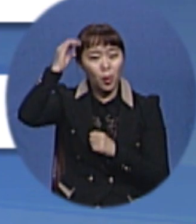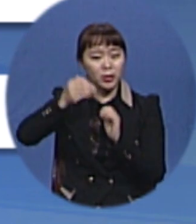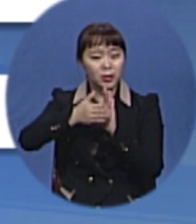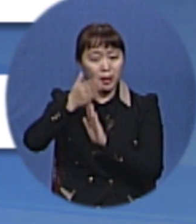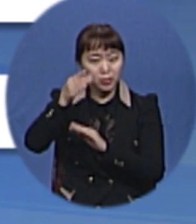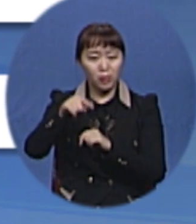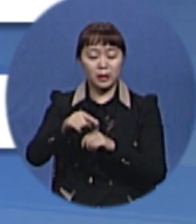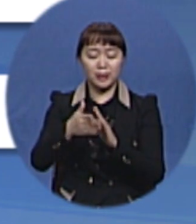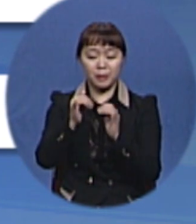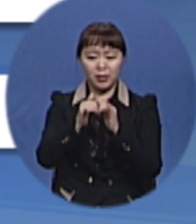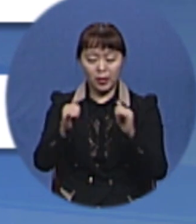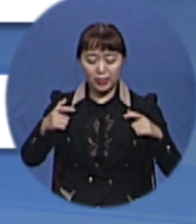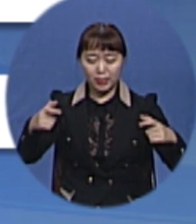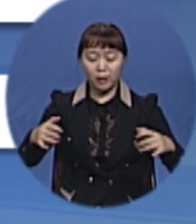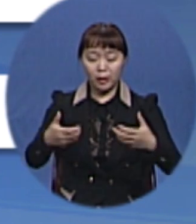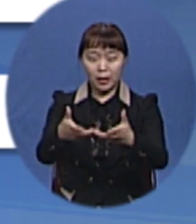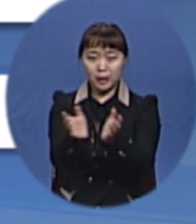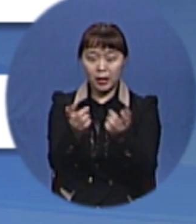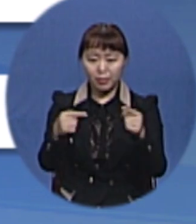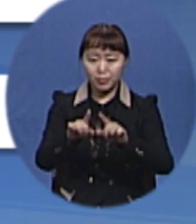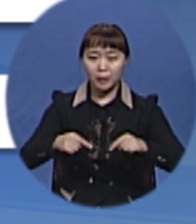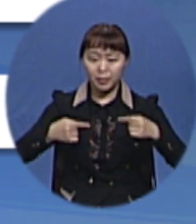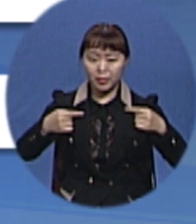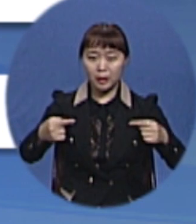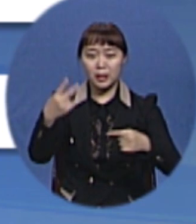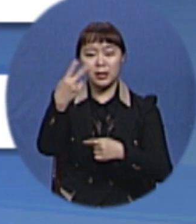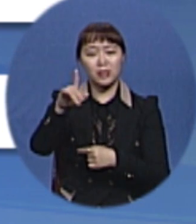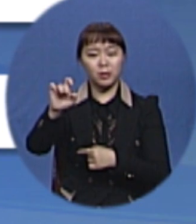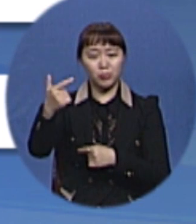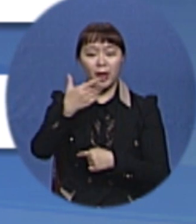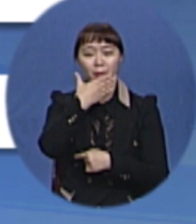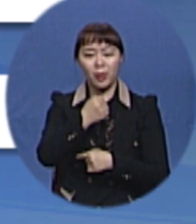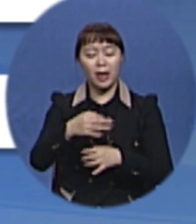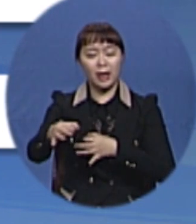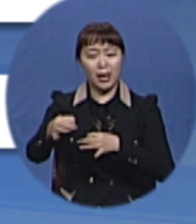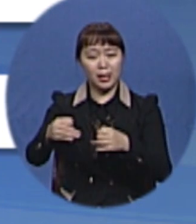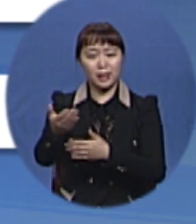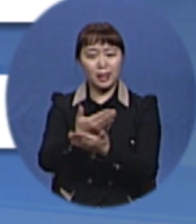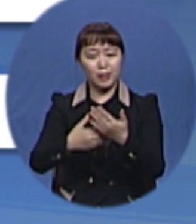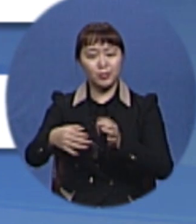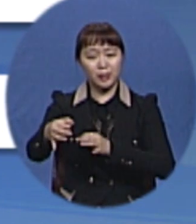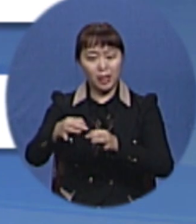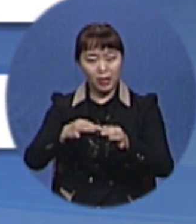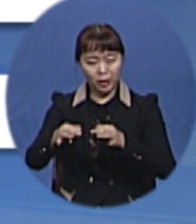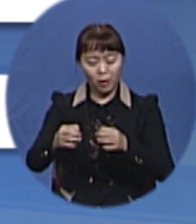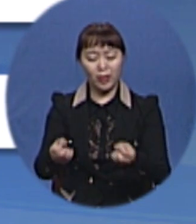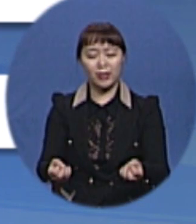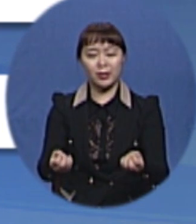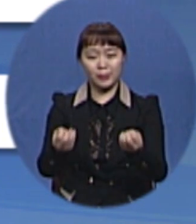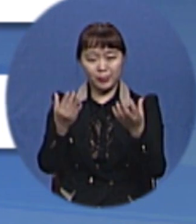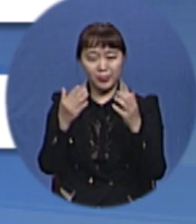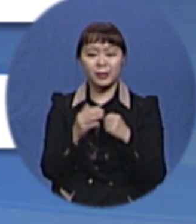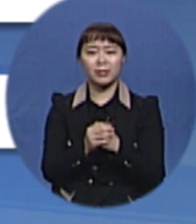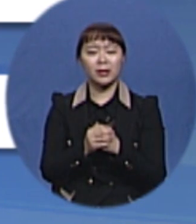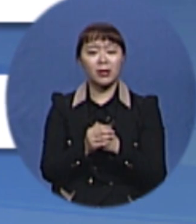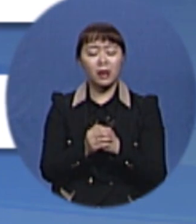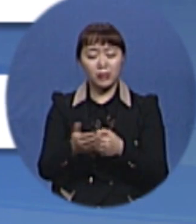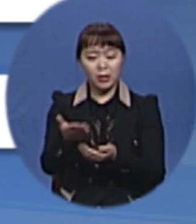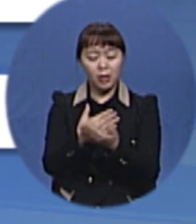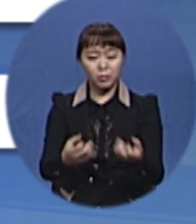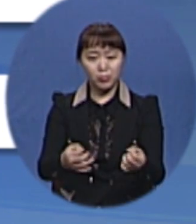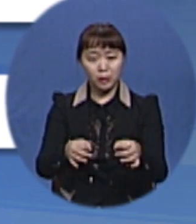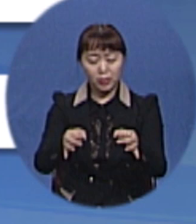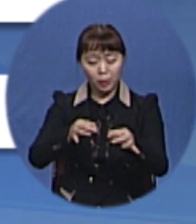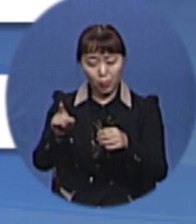포항시에서 포항시민과 지역단체가 참여한 가운데 2016 행복한 가게 나눔장터 행사가 열렸습니다.